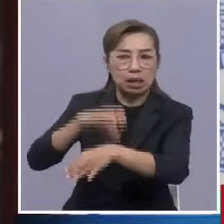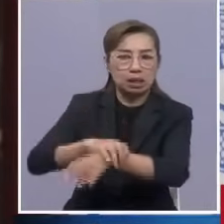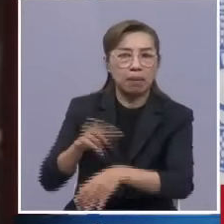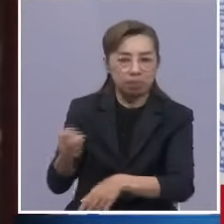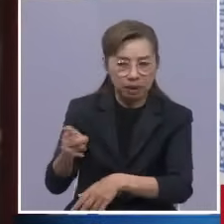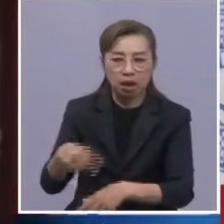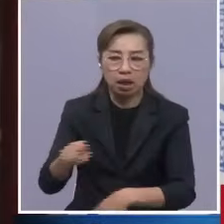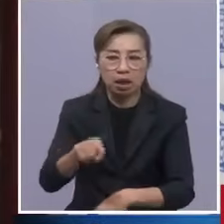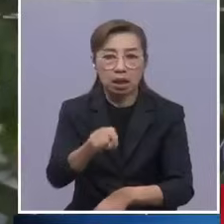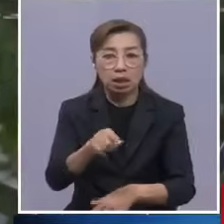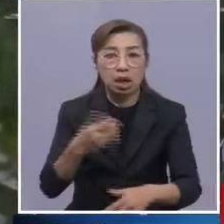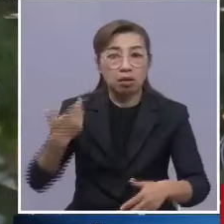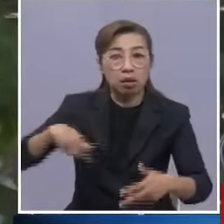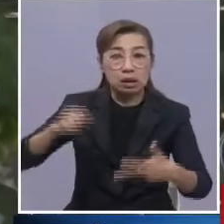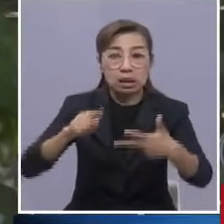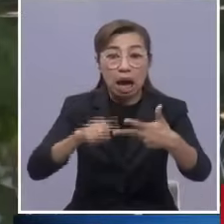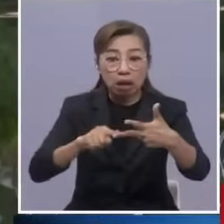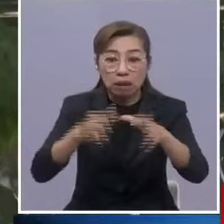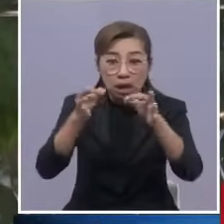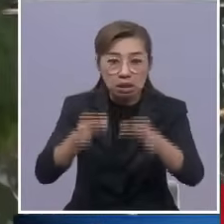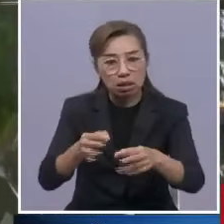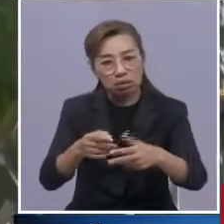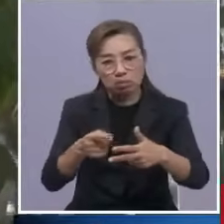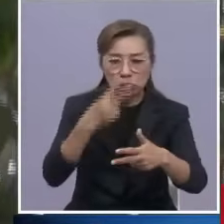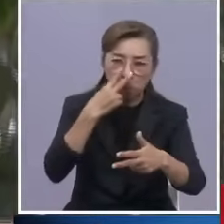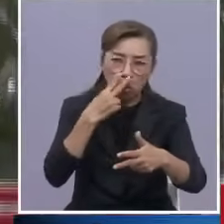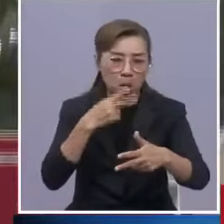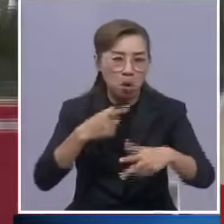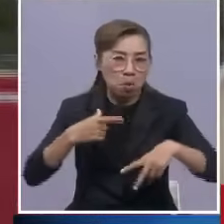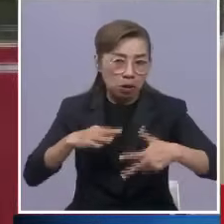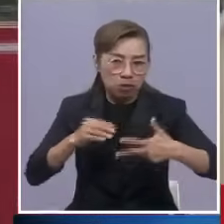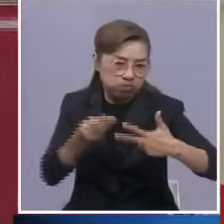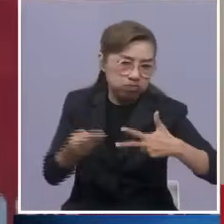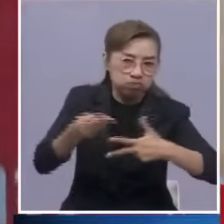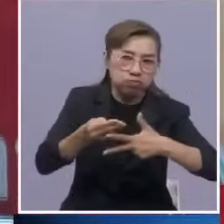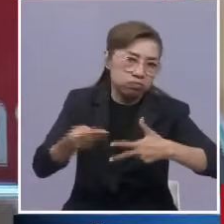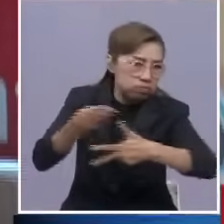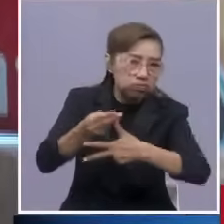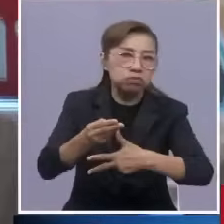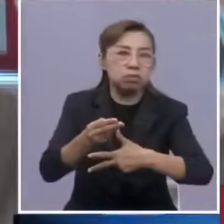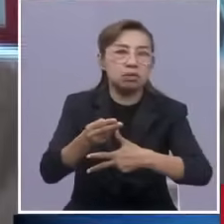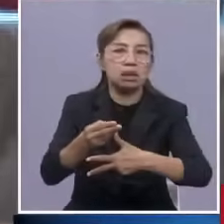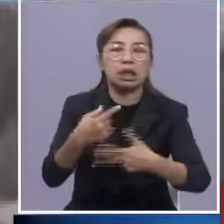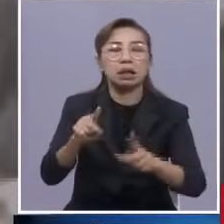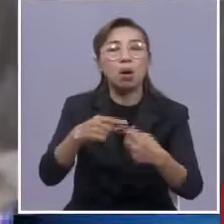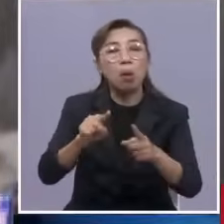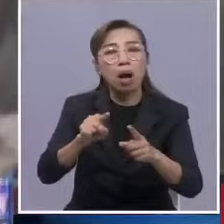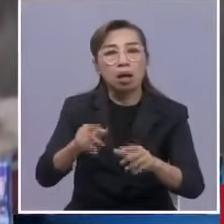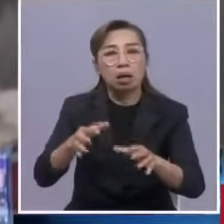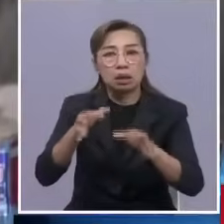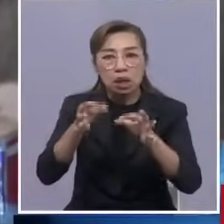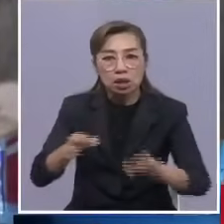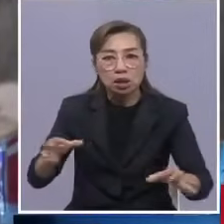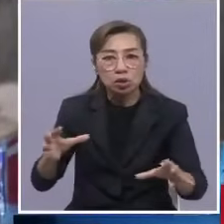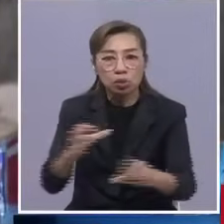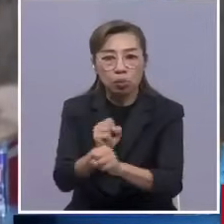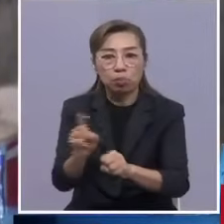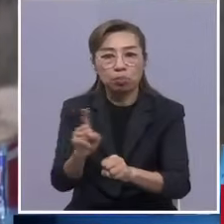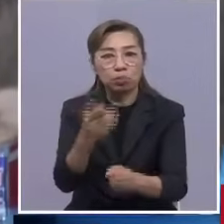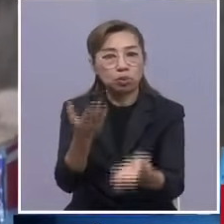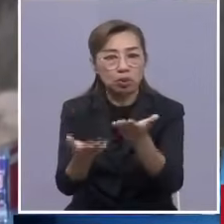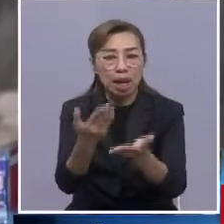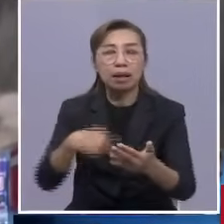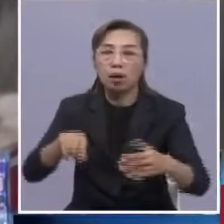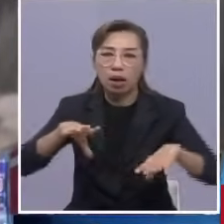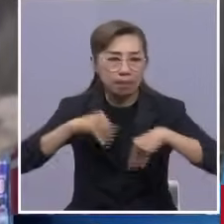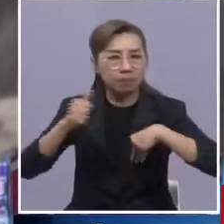สู้ถึง3ศาลครับหากผลออกมาอย่างไรก็พร้อมที่จะน้อมรับครับแต่อย่างที่บอกนะครับว่าจะต้องสู้ให้ถึงที่สุด